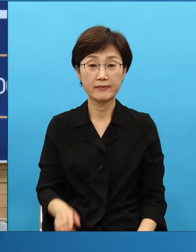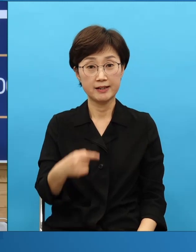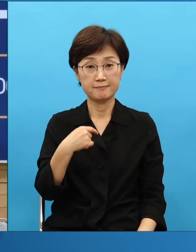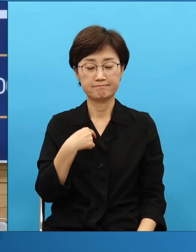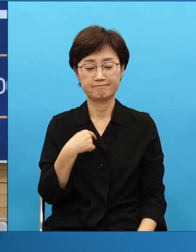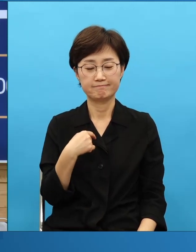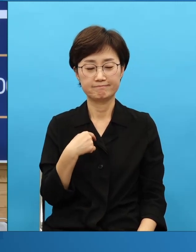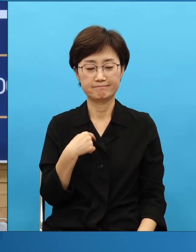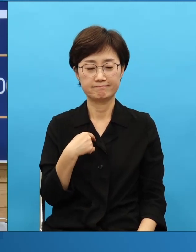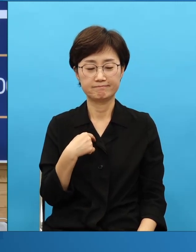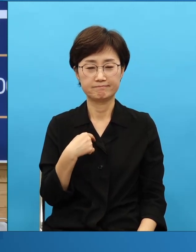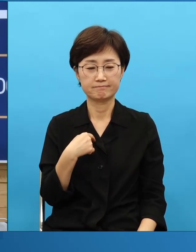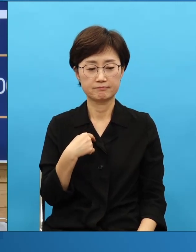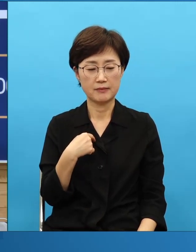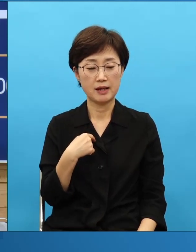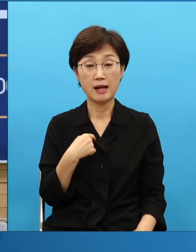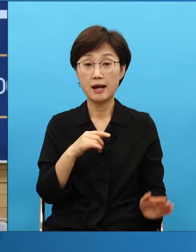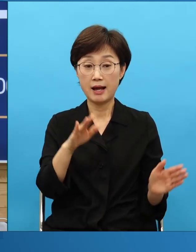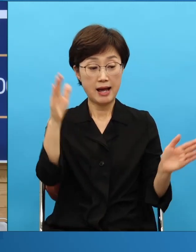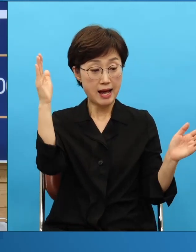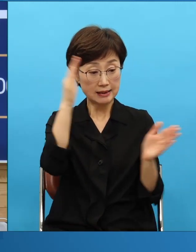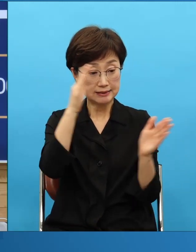학생들이 질문하는데 보면요,